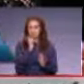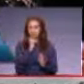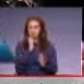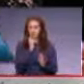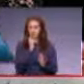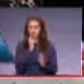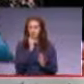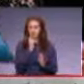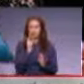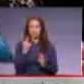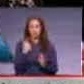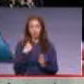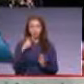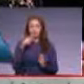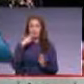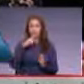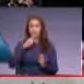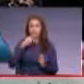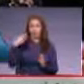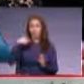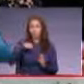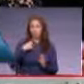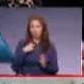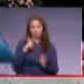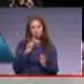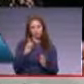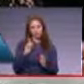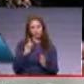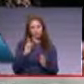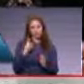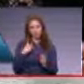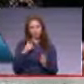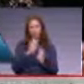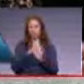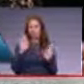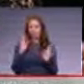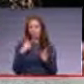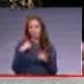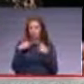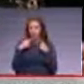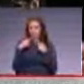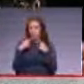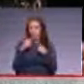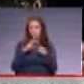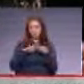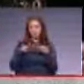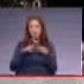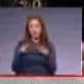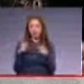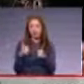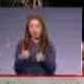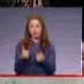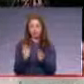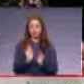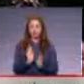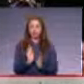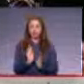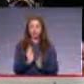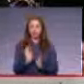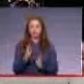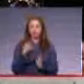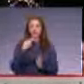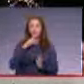يعني اتهمت بحاجه ماليش علاقه بيها حقيقه، ما اعرفش اساسا تتعامل ازاي. يعني